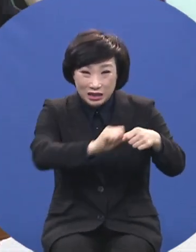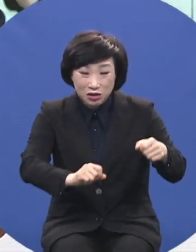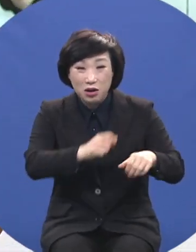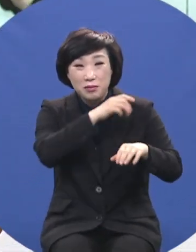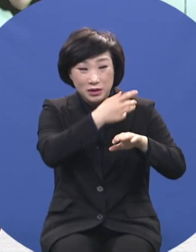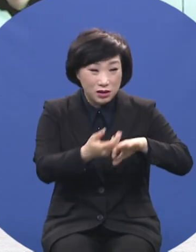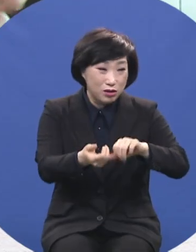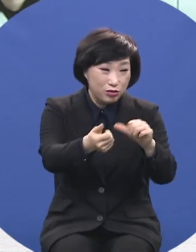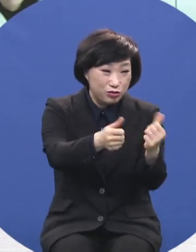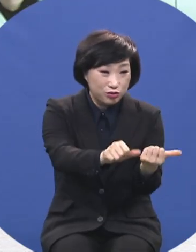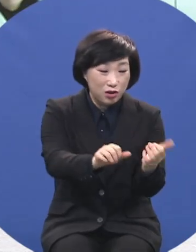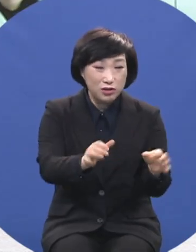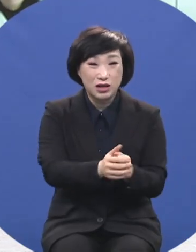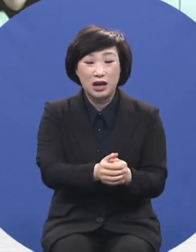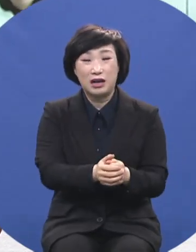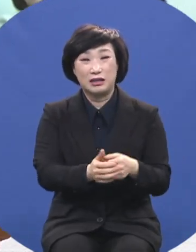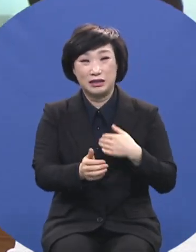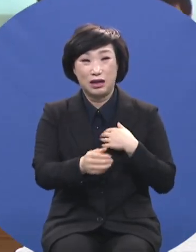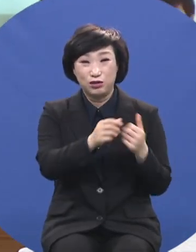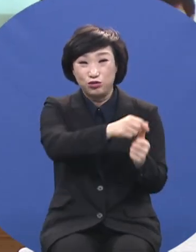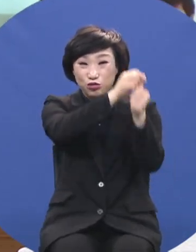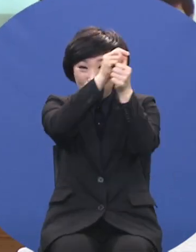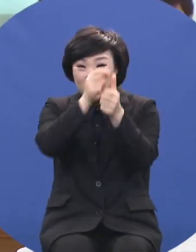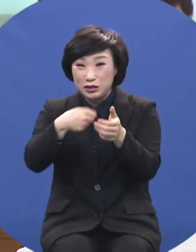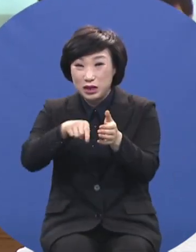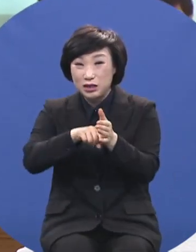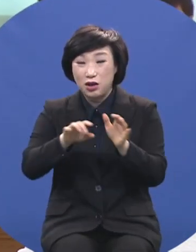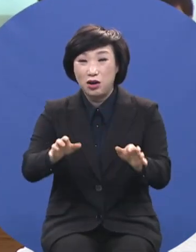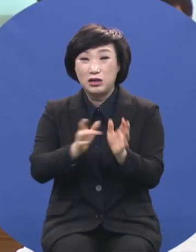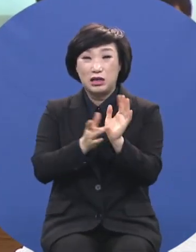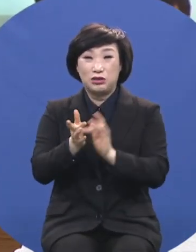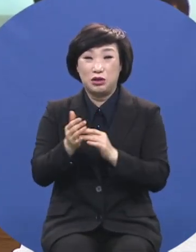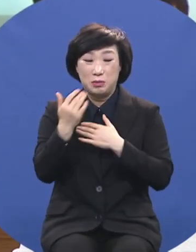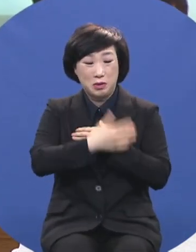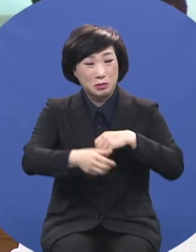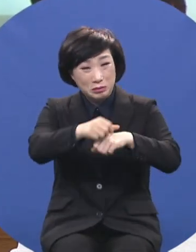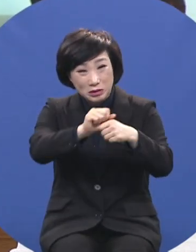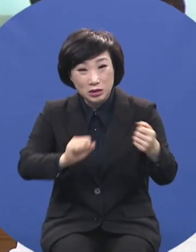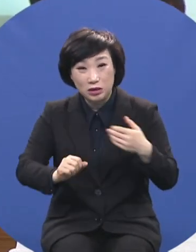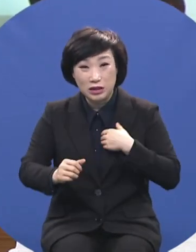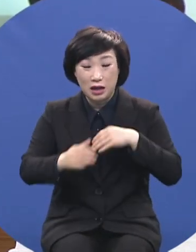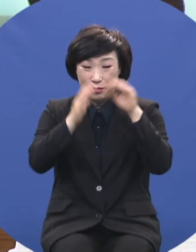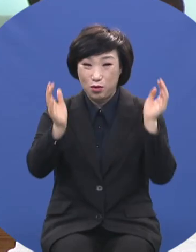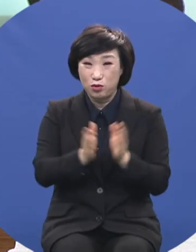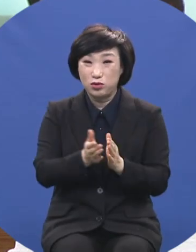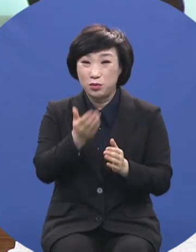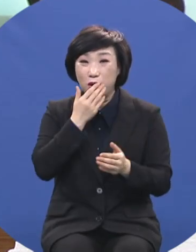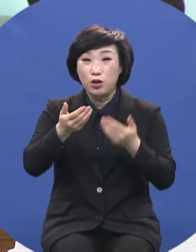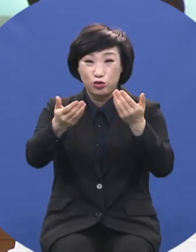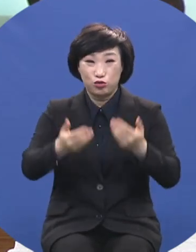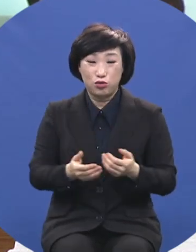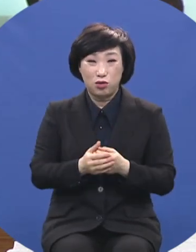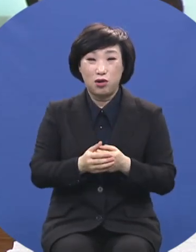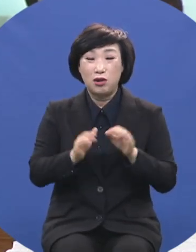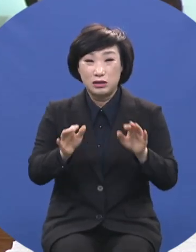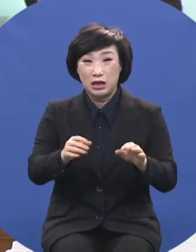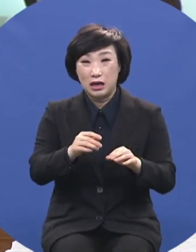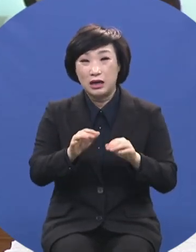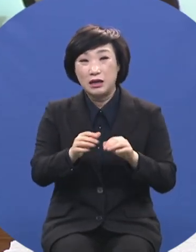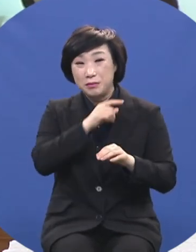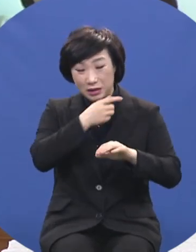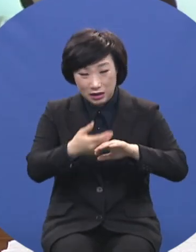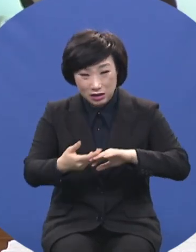피 흘리고 살찢어서 나를 살리려고 자기를 걸레처럼 찢어서 나에게 먹이고 물처럼 찢어 짜서 마시게